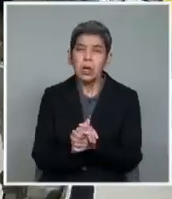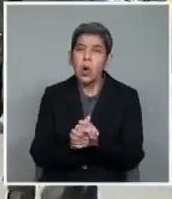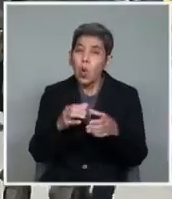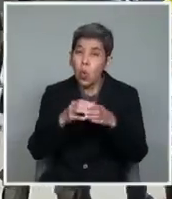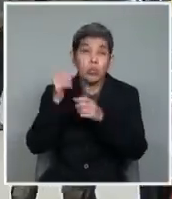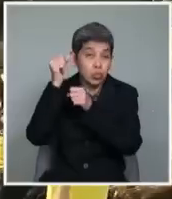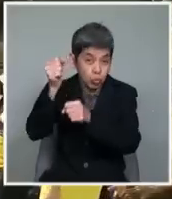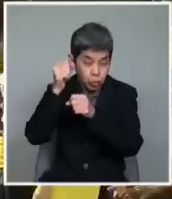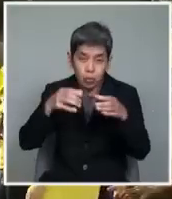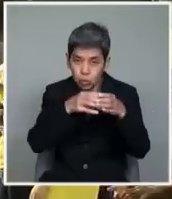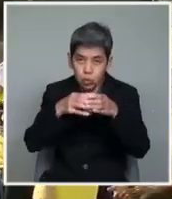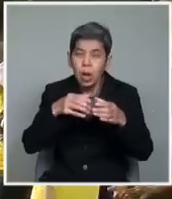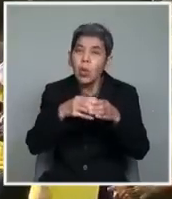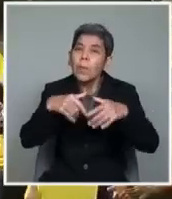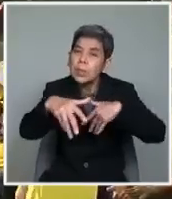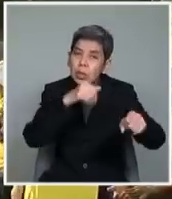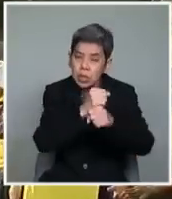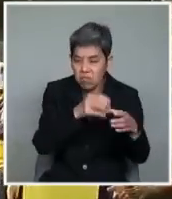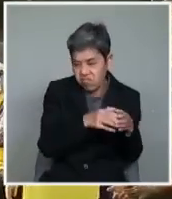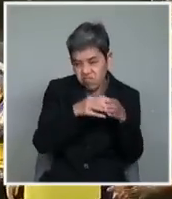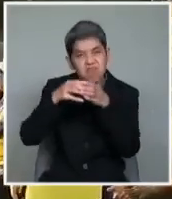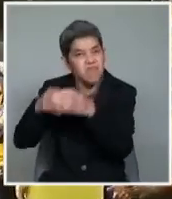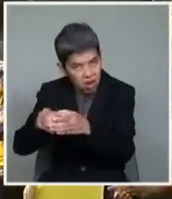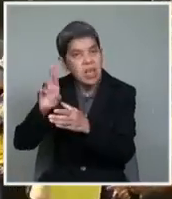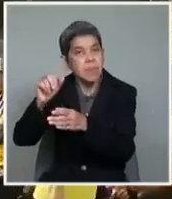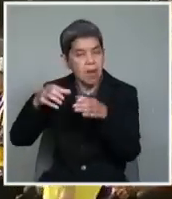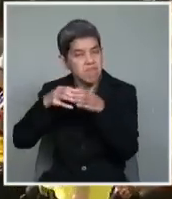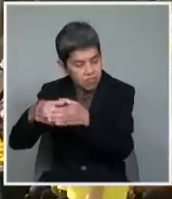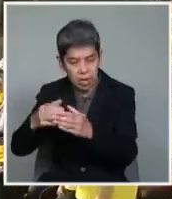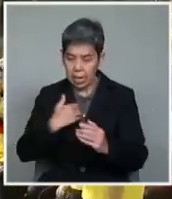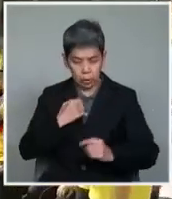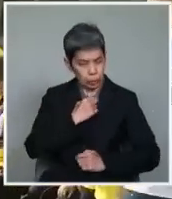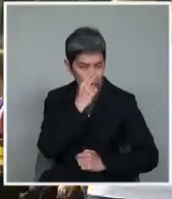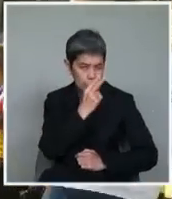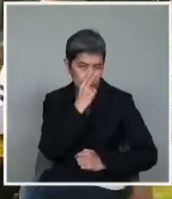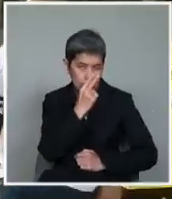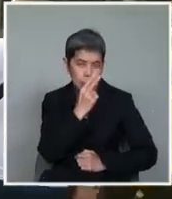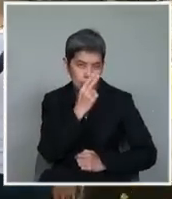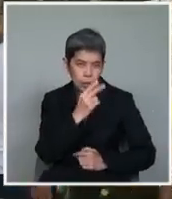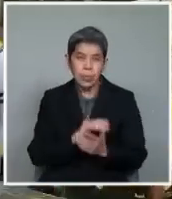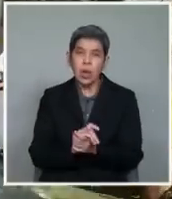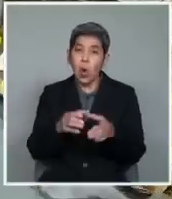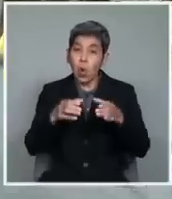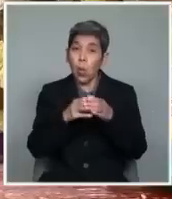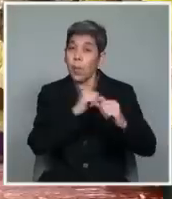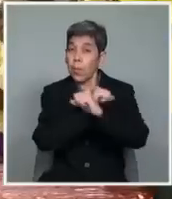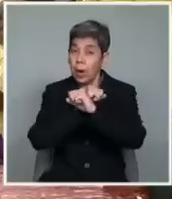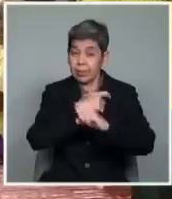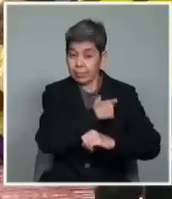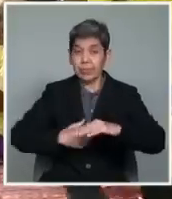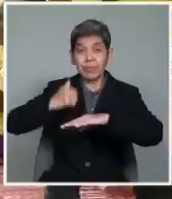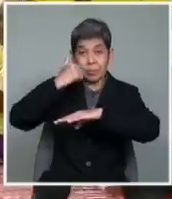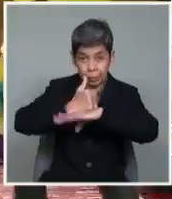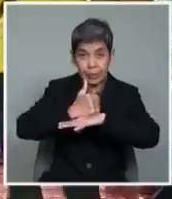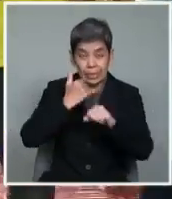ผู้ชุมนุมคณะราษฎรเนี่ยเดี๋ยวจะเดินทางมาที่รัฐสภาจึงต้องประเมินกันอีกครั้งหนึ่งทางกลุ่มปกป้องสถาบันเริ่